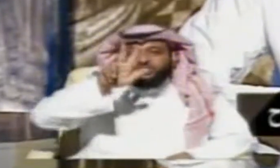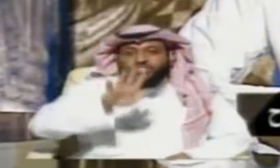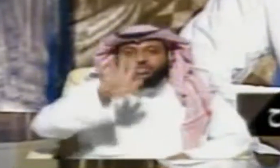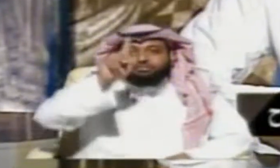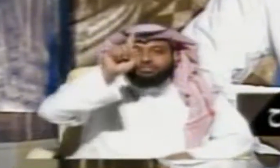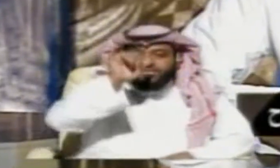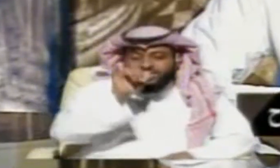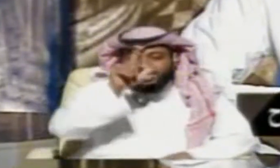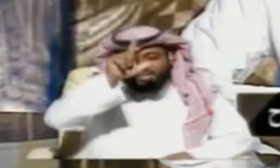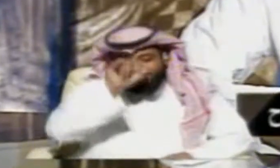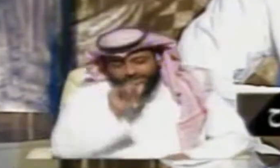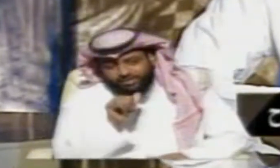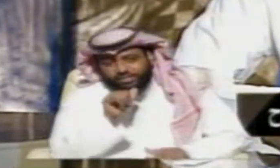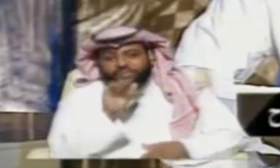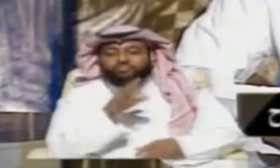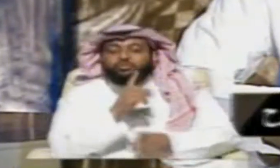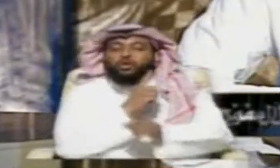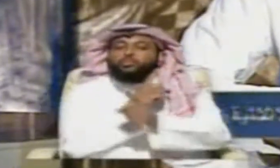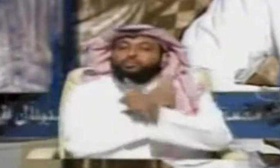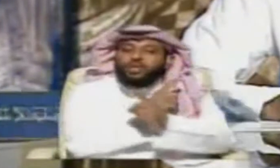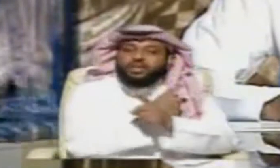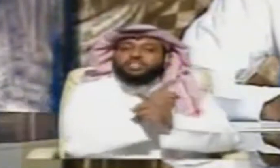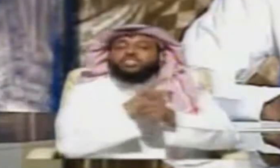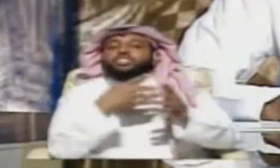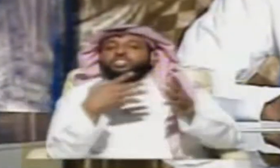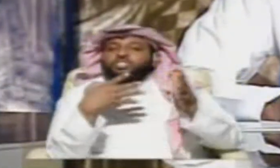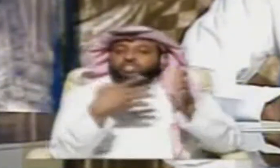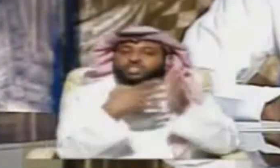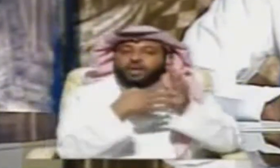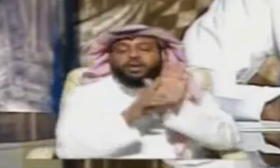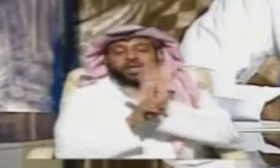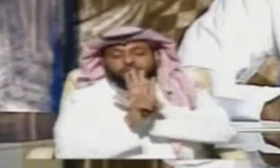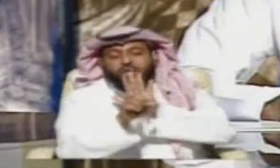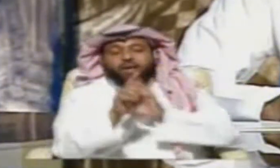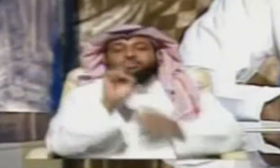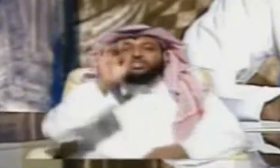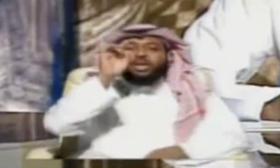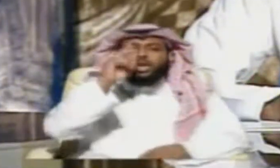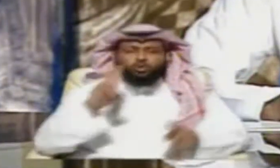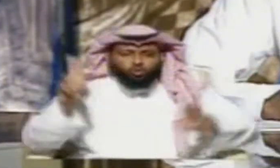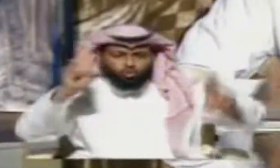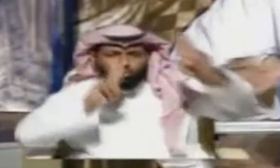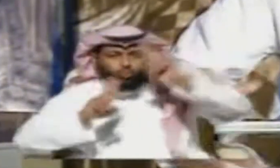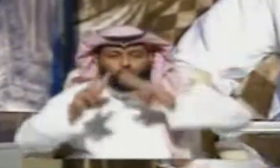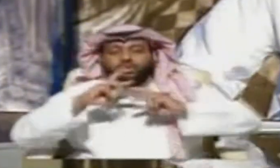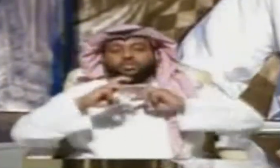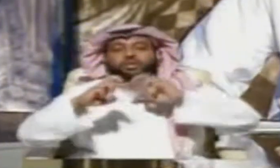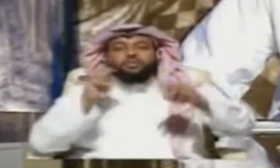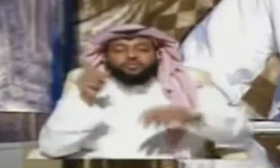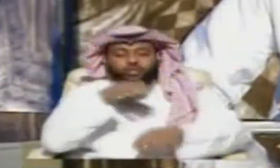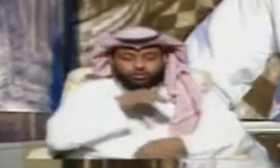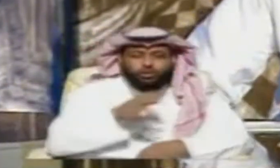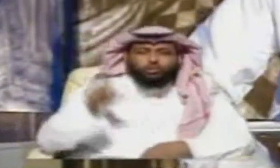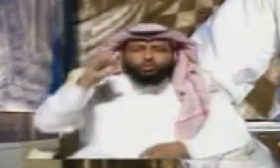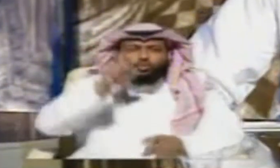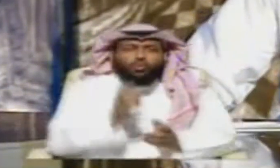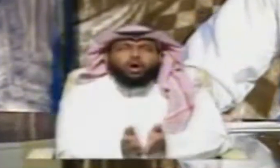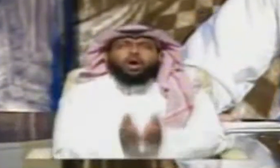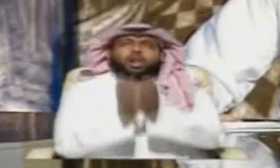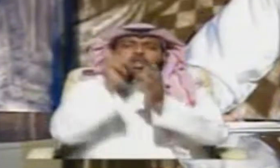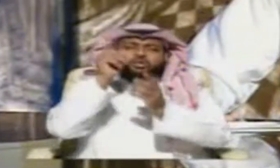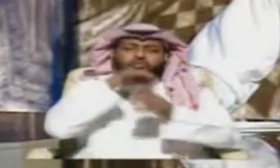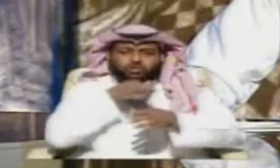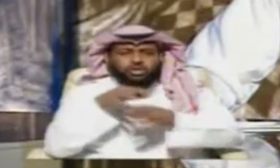شويري، أستاذ الفقه في المعهد العالي للقضاء، يصحبنا في هذه الحلقة مجيبا عن استفتاءاتكم وأسئلتكم. نسأل الله عز وجل